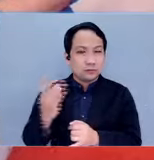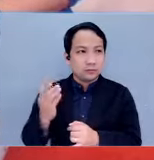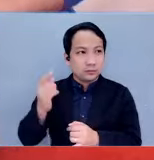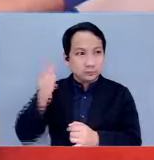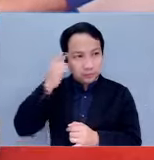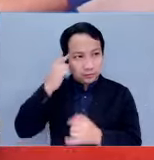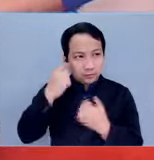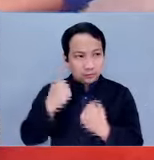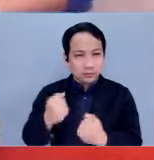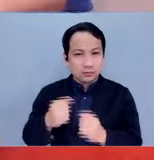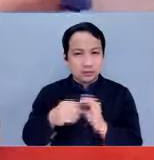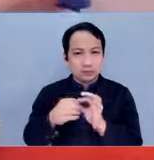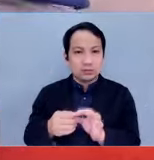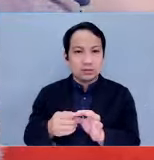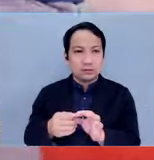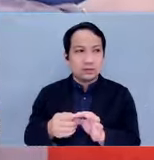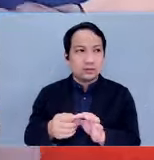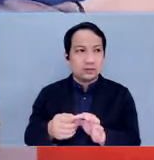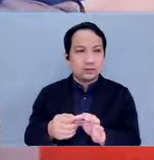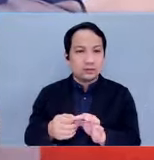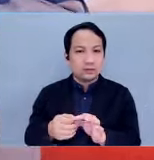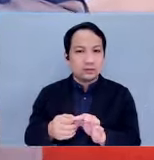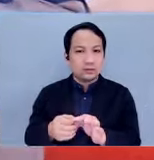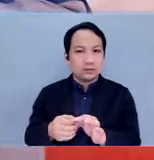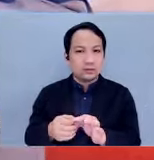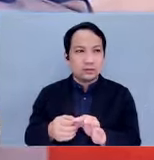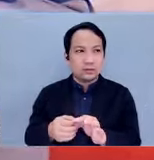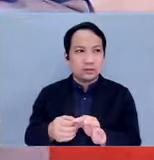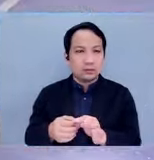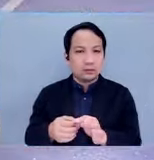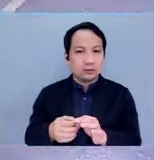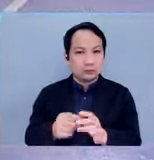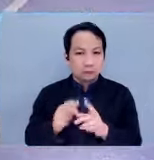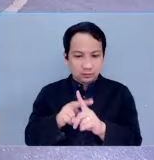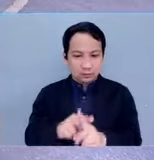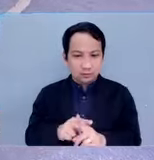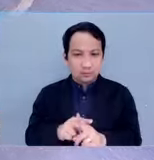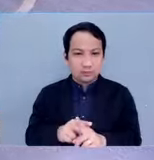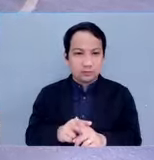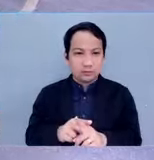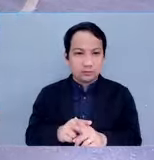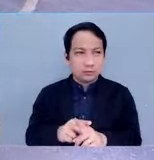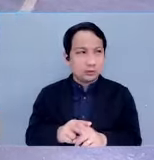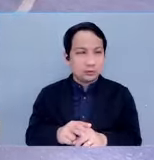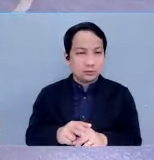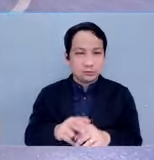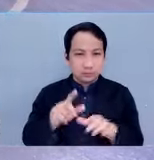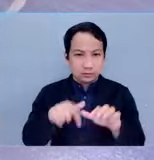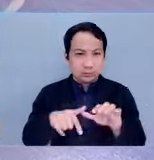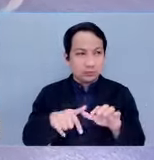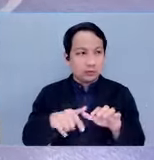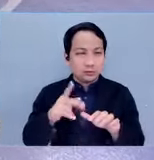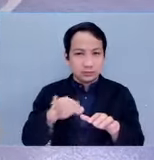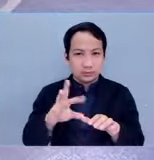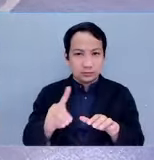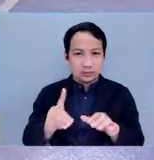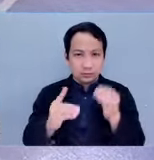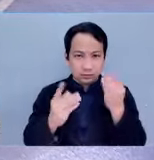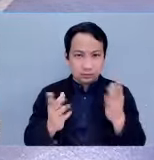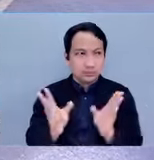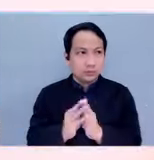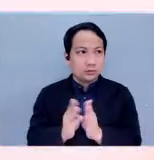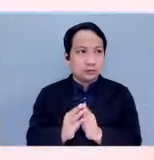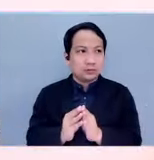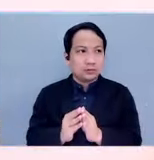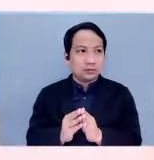issues. Nagkakaroon din sila ng they can apply for a PWD card. Yes. Yes. So may mga discounts din sila sa mga